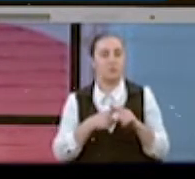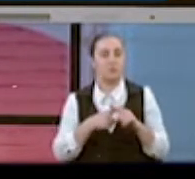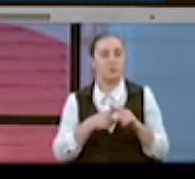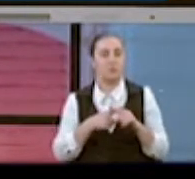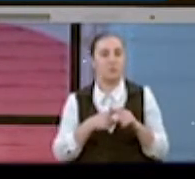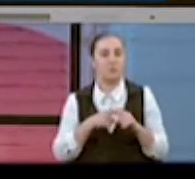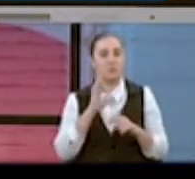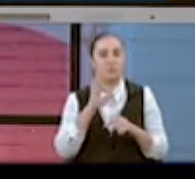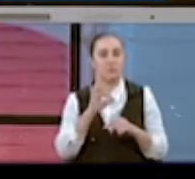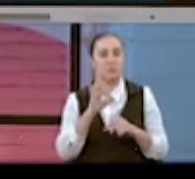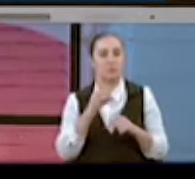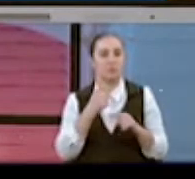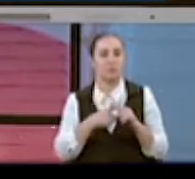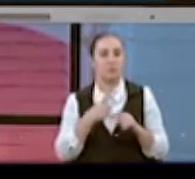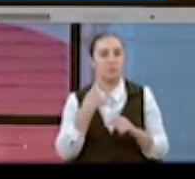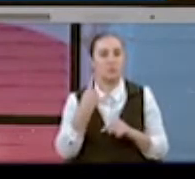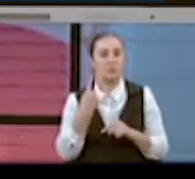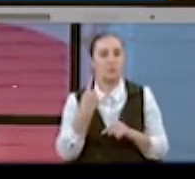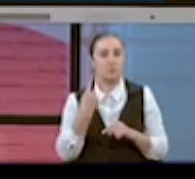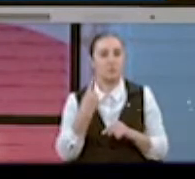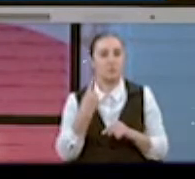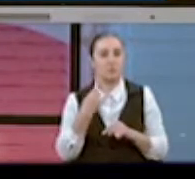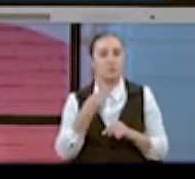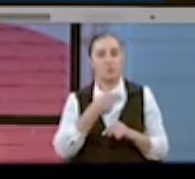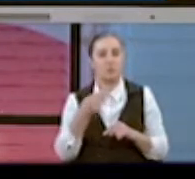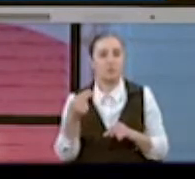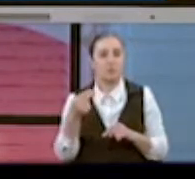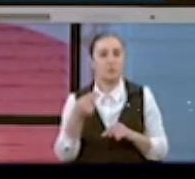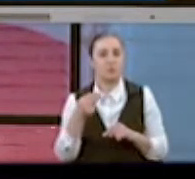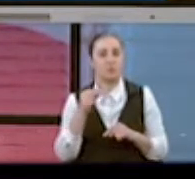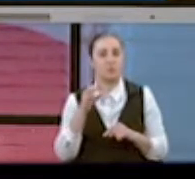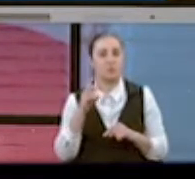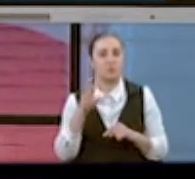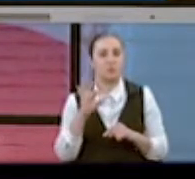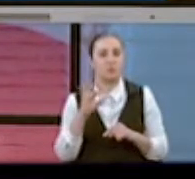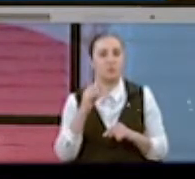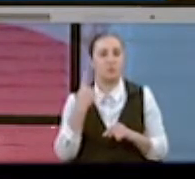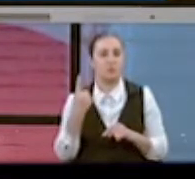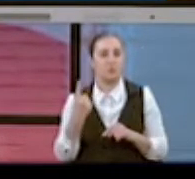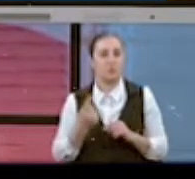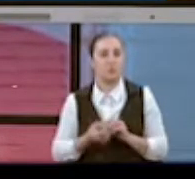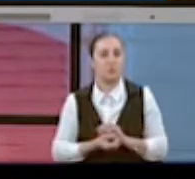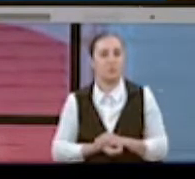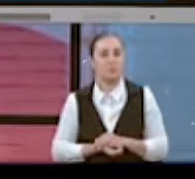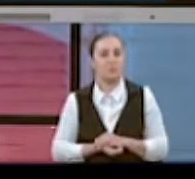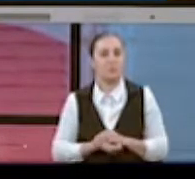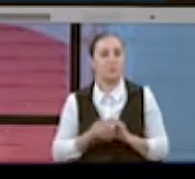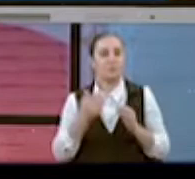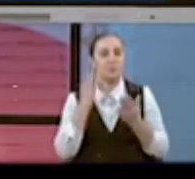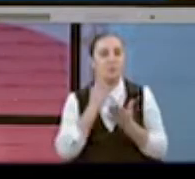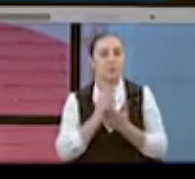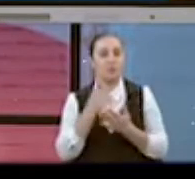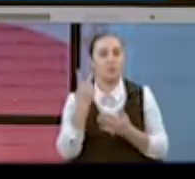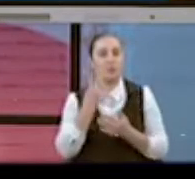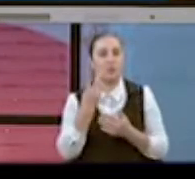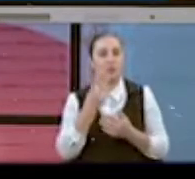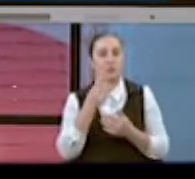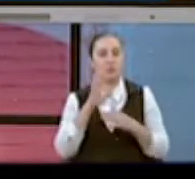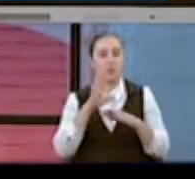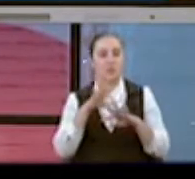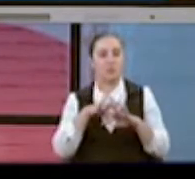Прибавляем к нулю единицу и получаем число 1. Находим в